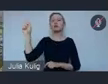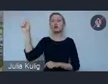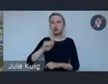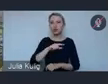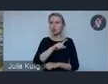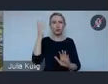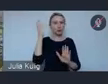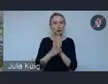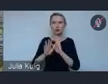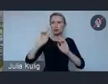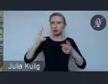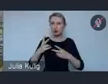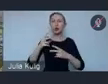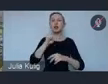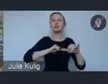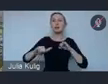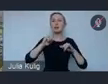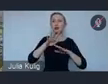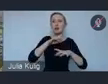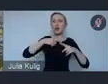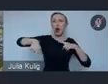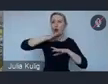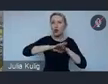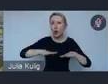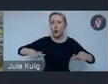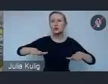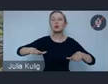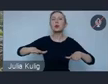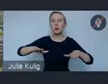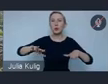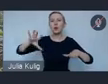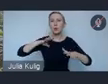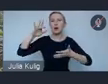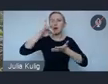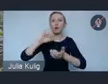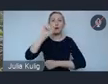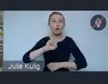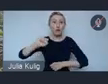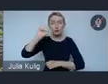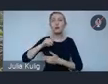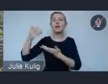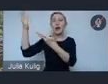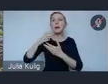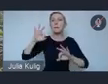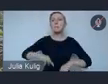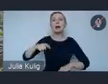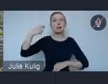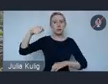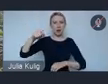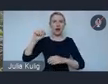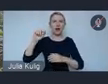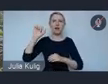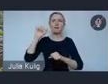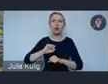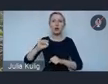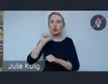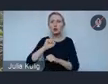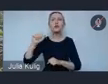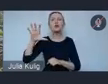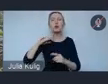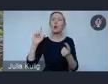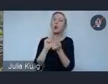bezpośrednio samorządowego Okrągłego Stołu który się odbył we Wrocławiu na zaproszenie pana prezydenta Wrocławia spotkało się